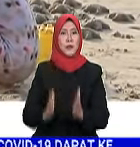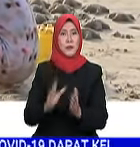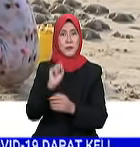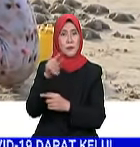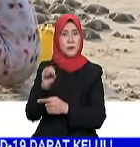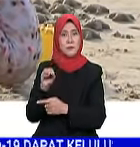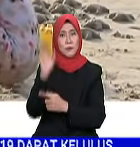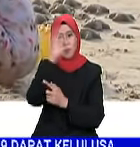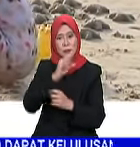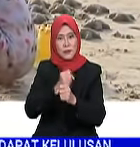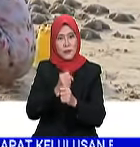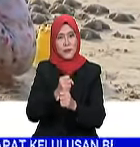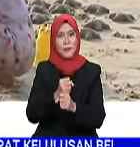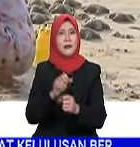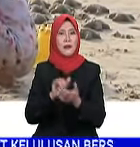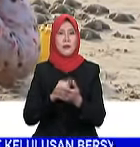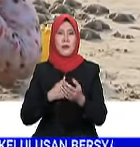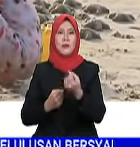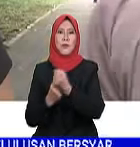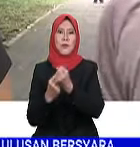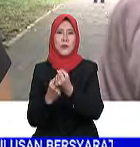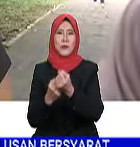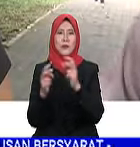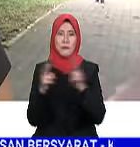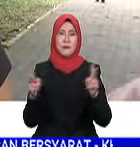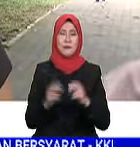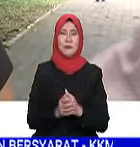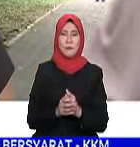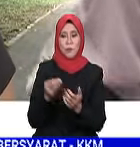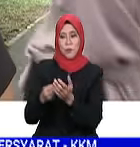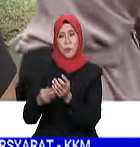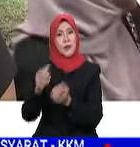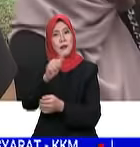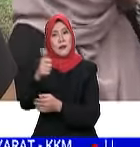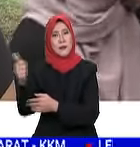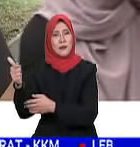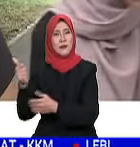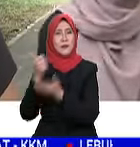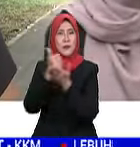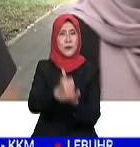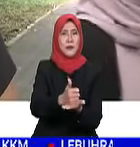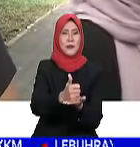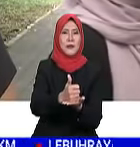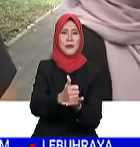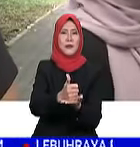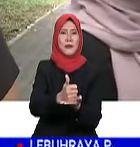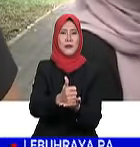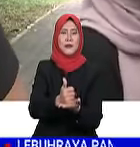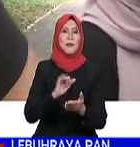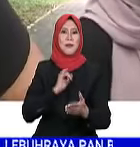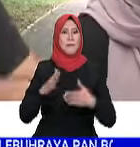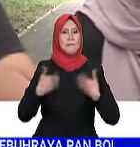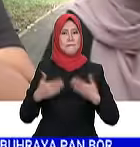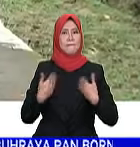tiada pekerjaan sebagainya. Nah, yang tu saya sangat sokonglah. Dan peruntukan-peruntukan lain tu seperti bantuan-bantuan lain tu saya rasa amat besar